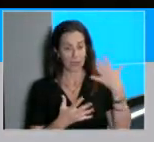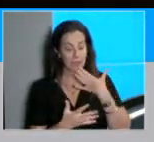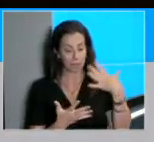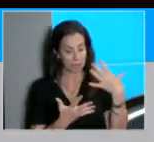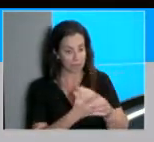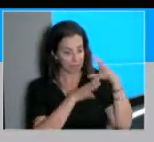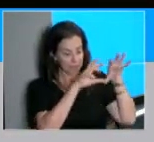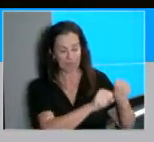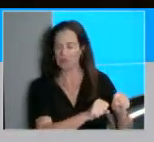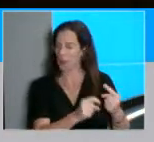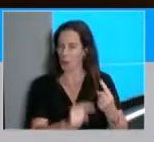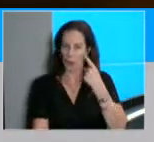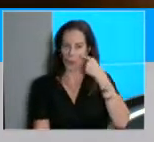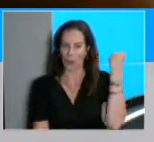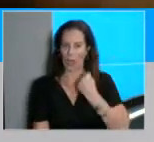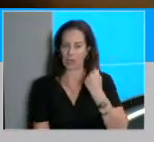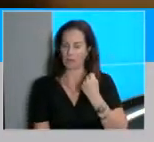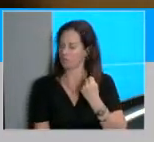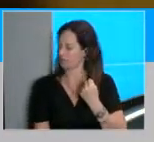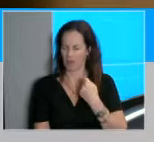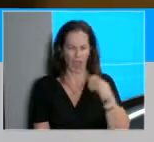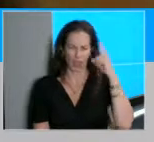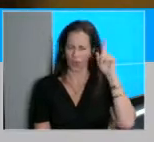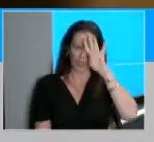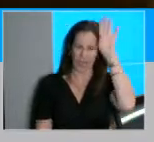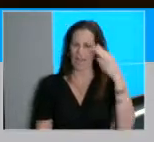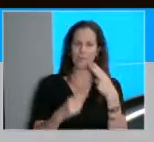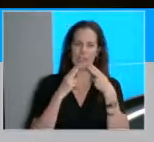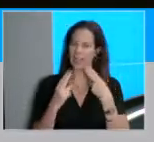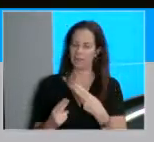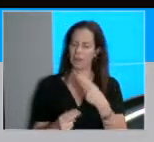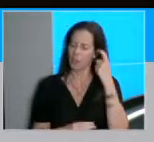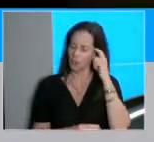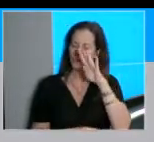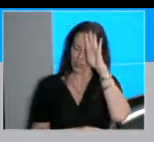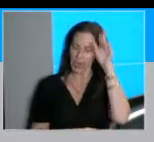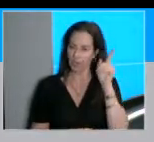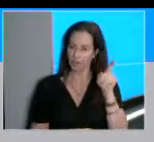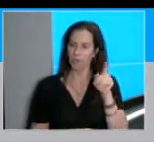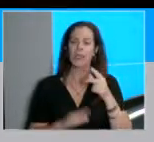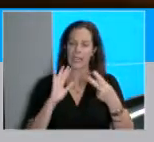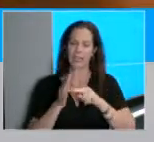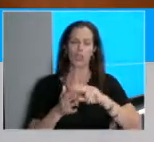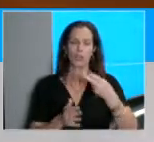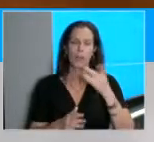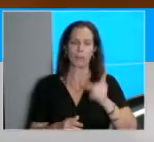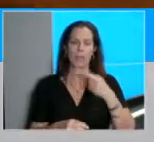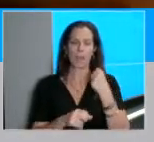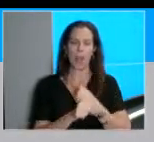תוצאה יוצאת מן הכלל, אני לא מעריך שתהיה תגובה מיידית, אני מעריך שהאיראנים יחשבו מסלול